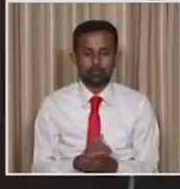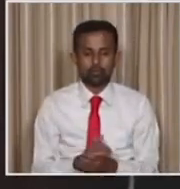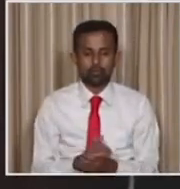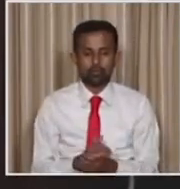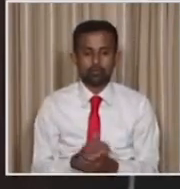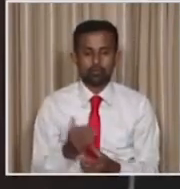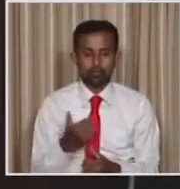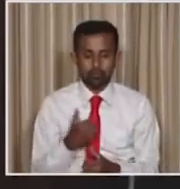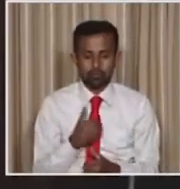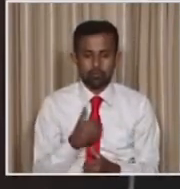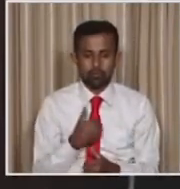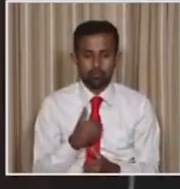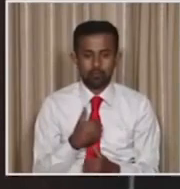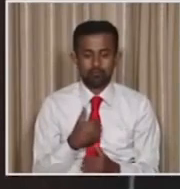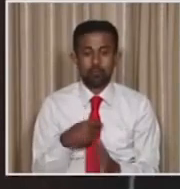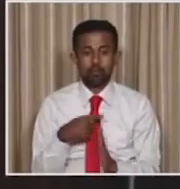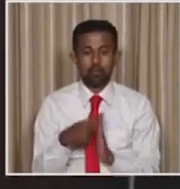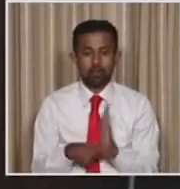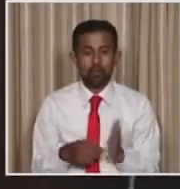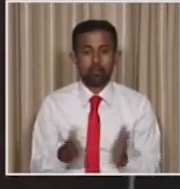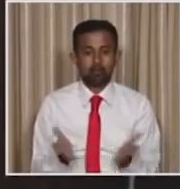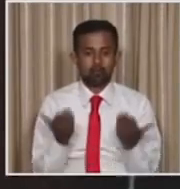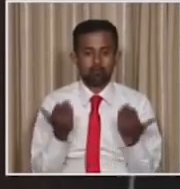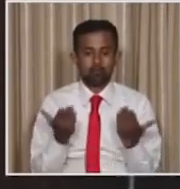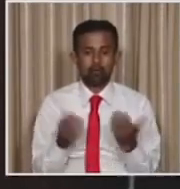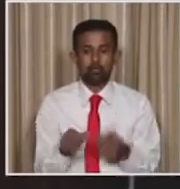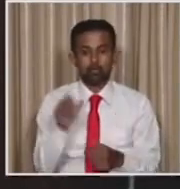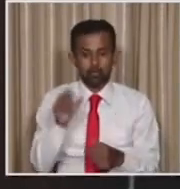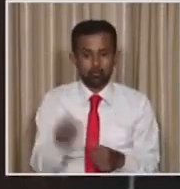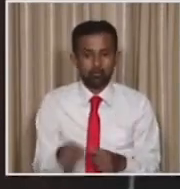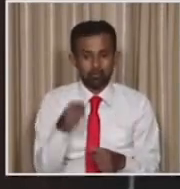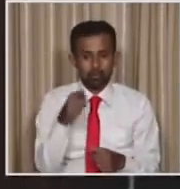අපි මේ රට කරපු ඇත්තොන්ට